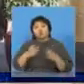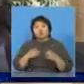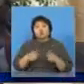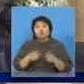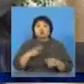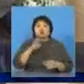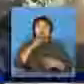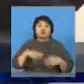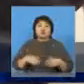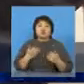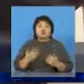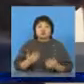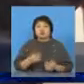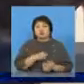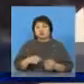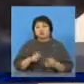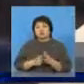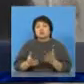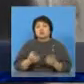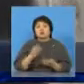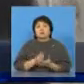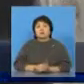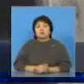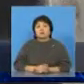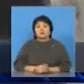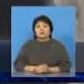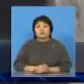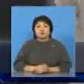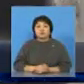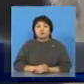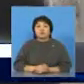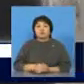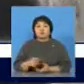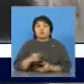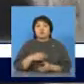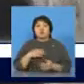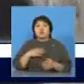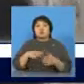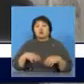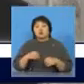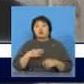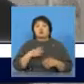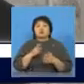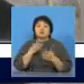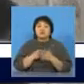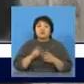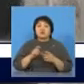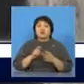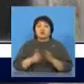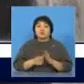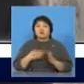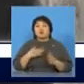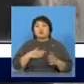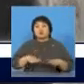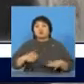келген жас отбасының енді өз баспанасы бар. Отбасымда, балаларымда өздері қуанып, өзіміздің үйімізді